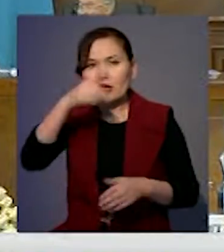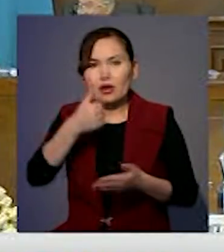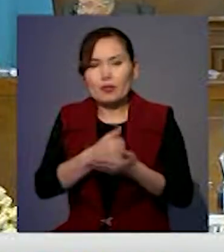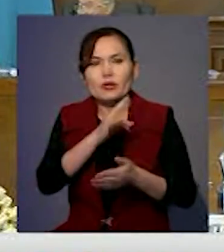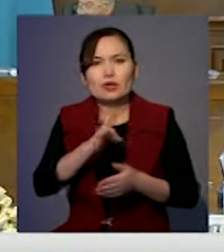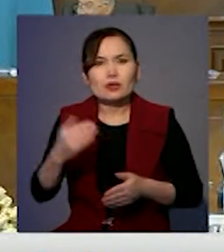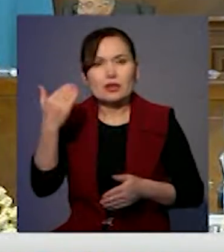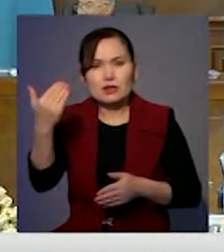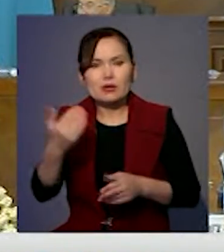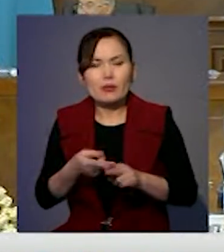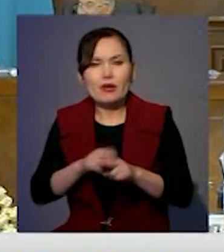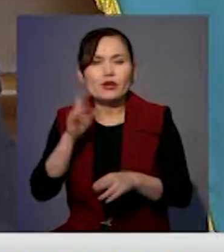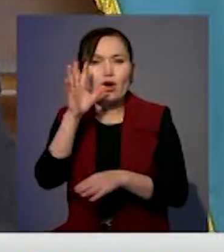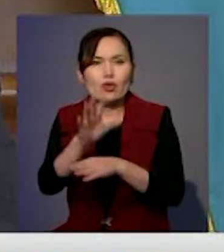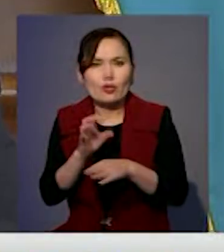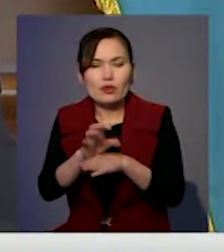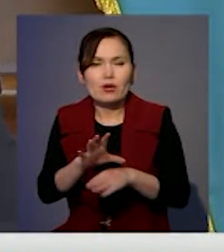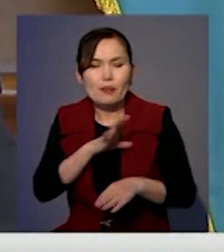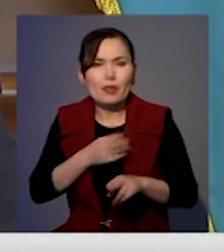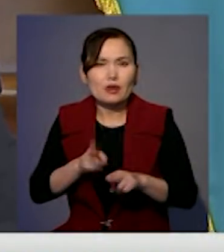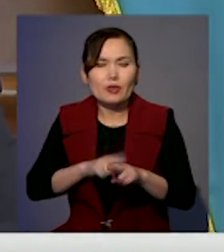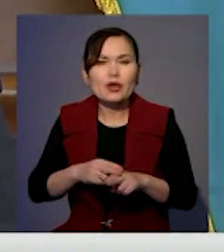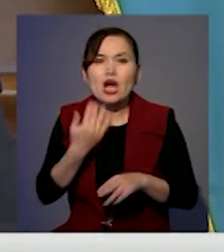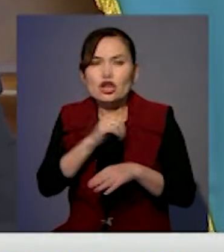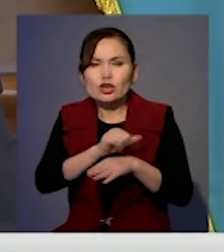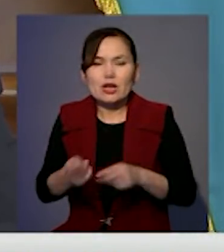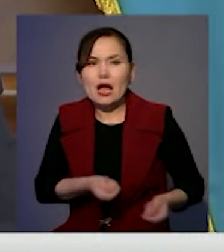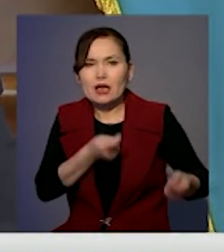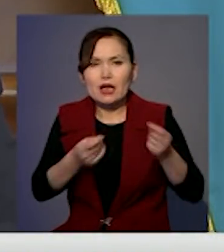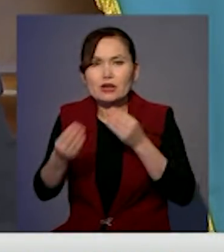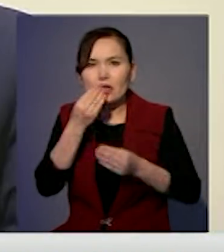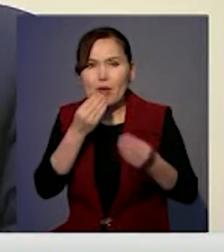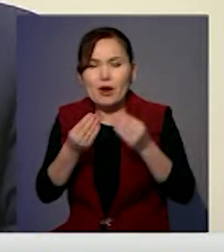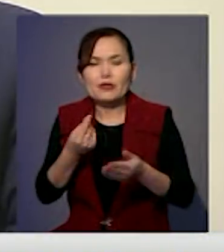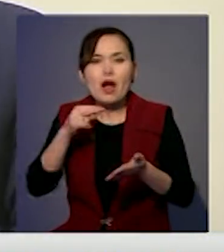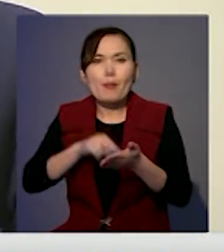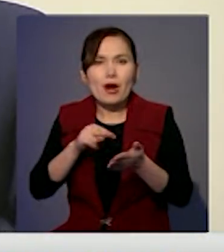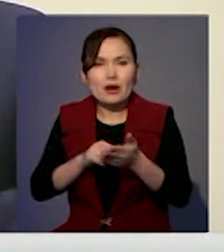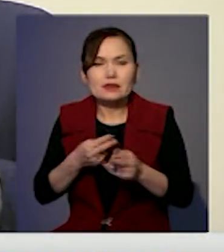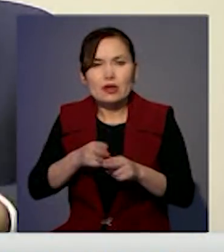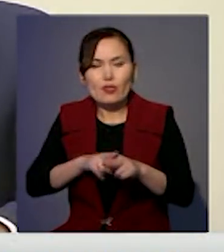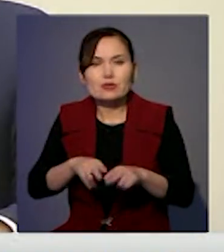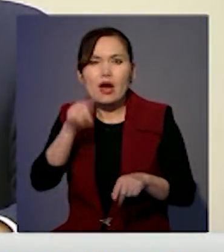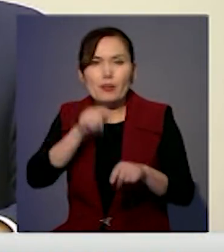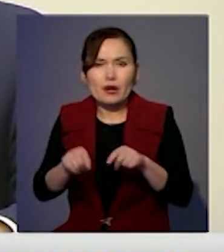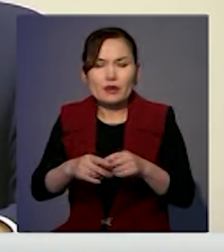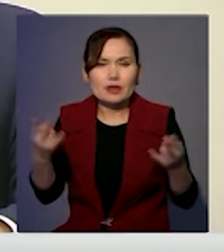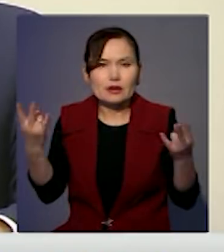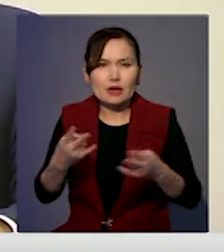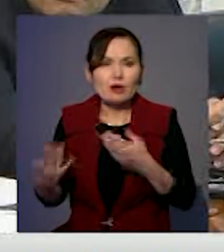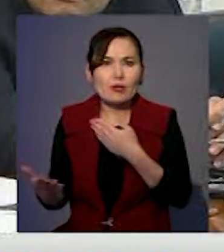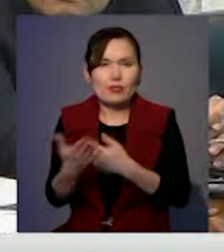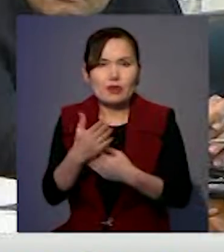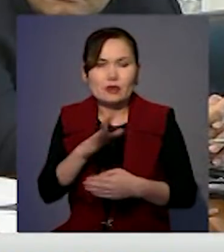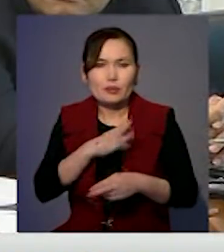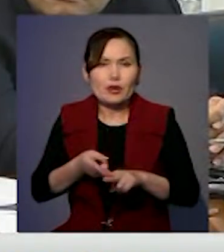бар азық-түлік тауарларының бағасын қадағалау керектігін ескертті. Президент әсіресе елімізде шығарылатын өніммен ішкі нарықты қамтамасыз